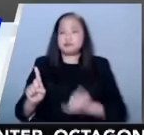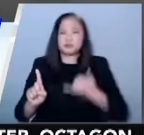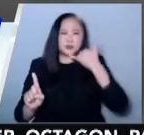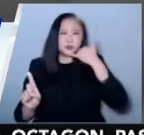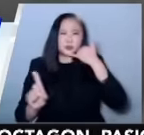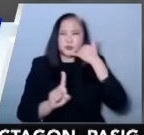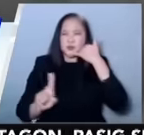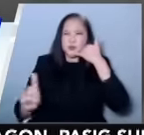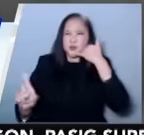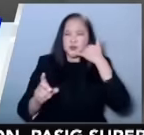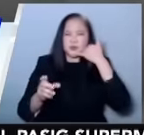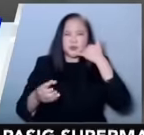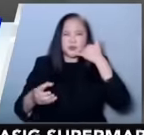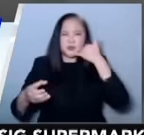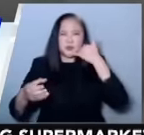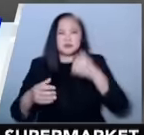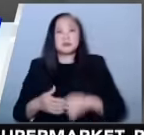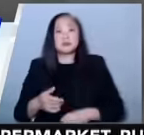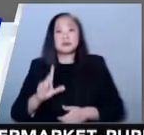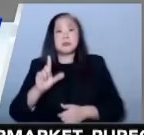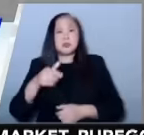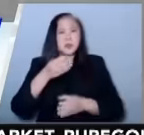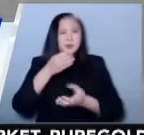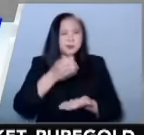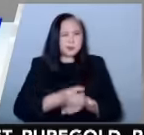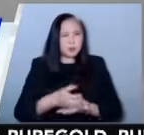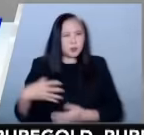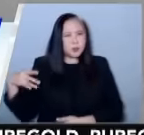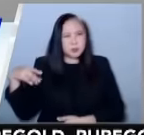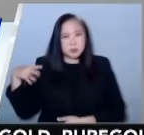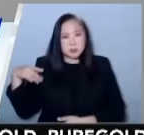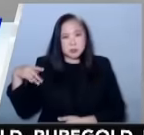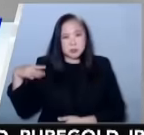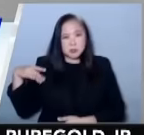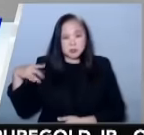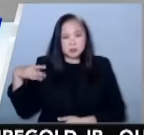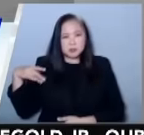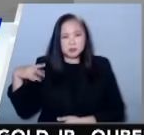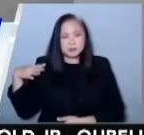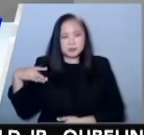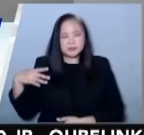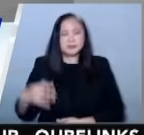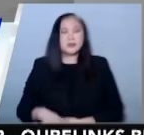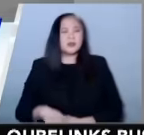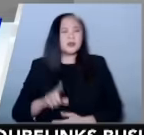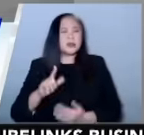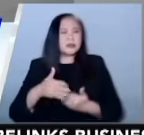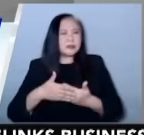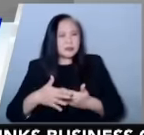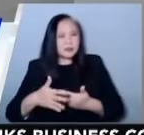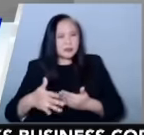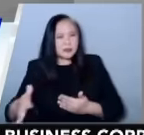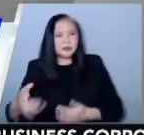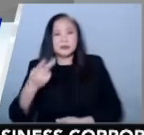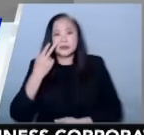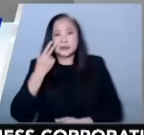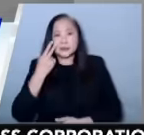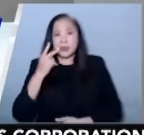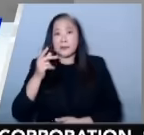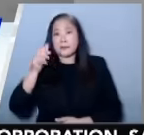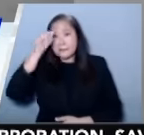Maya-maya, umupo siya at tila nag-aabang ng tiyempo. Ilang minuto pang lumipas, makikita ang lalaki na lumapit sa